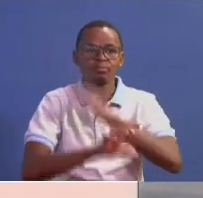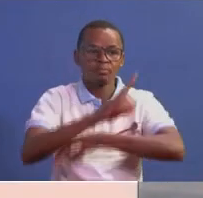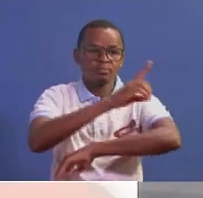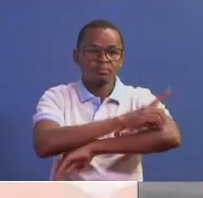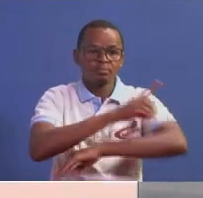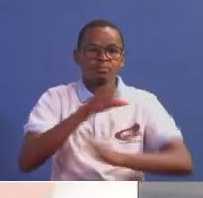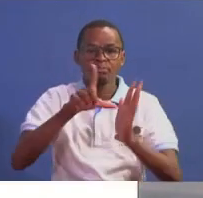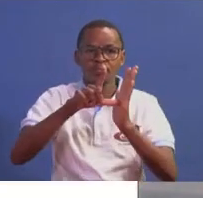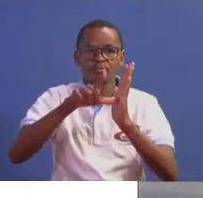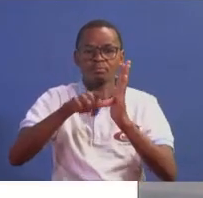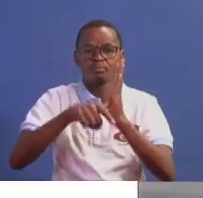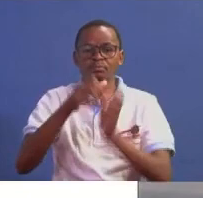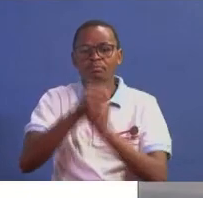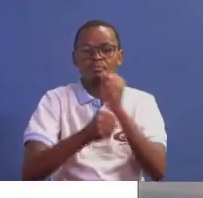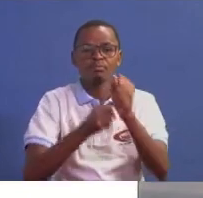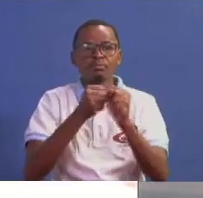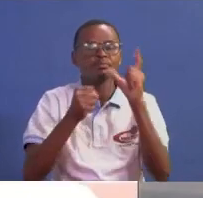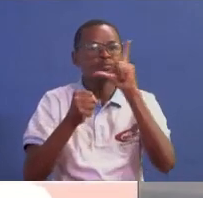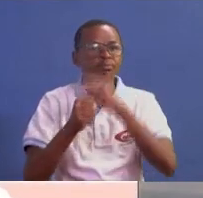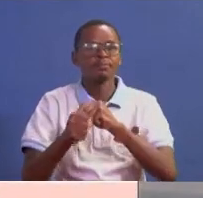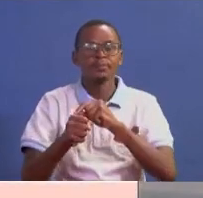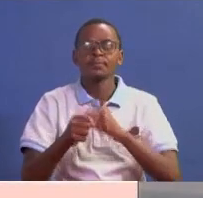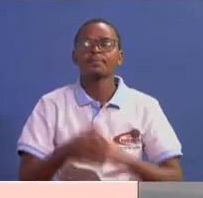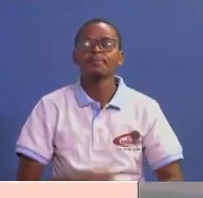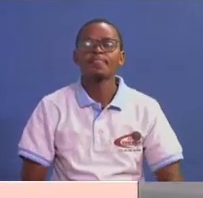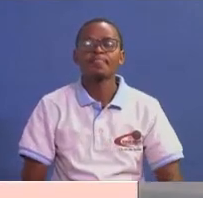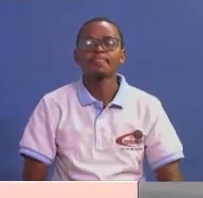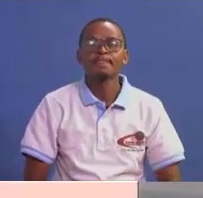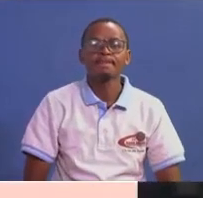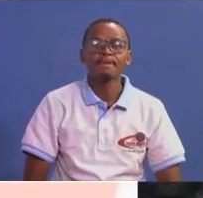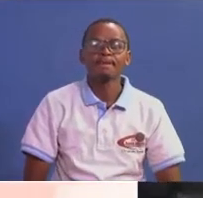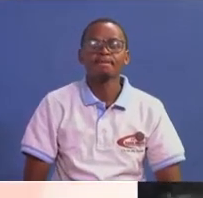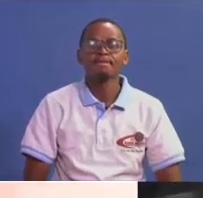siku chache kabla ya mwaka kukamilika.